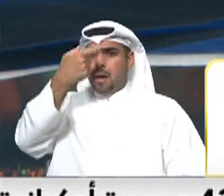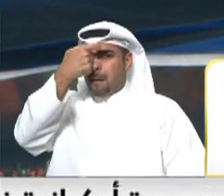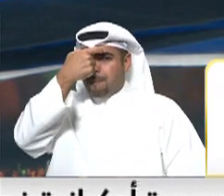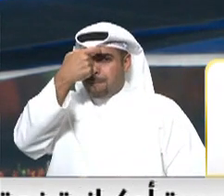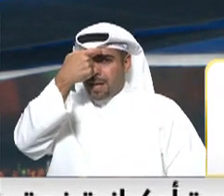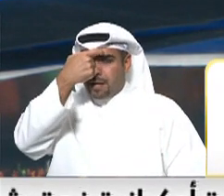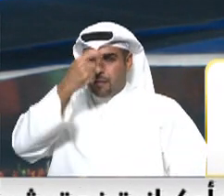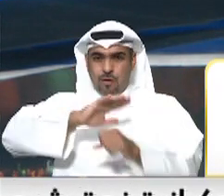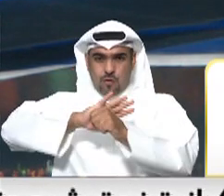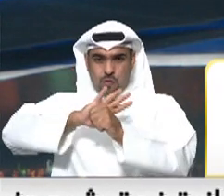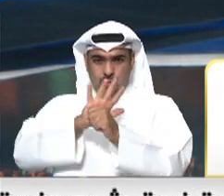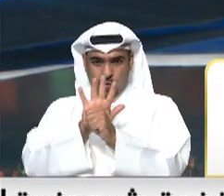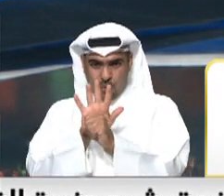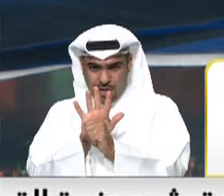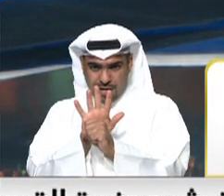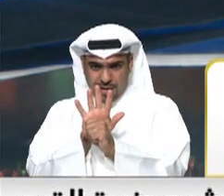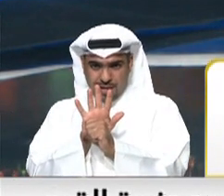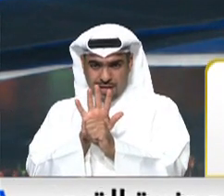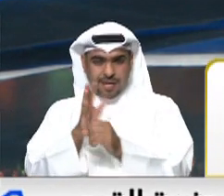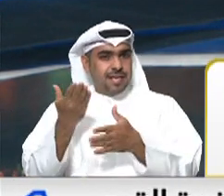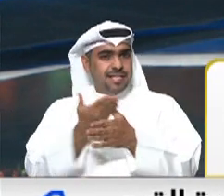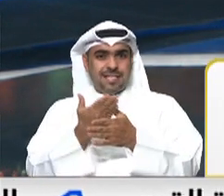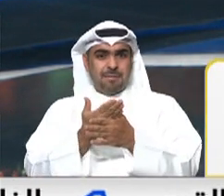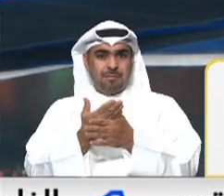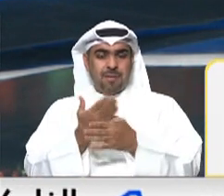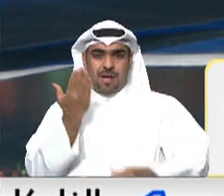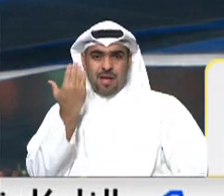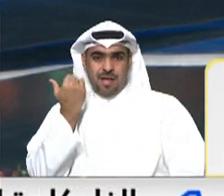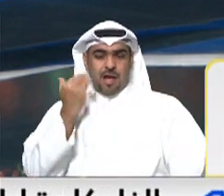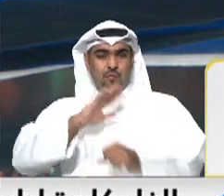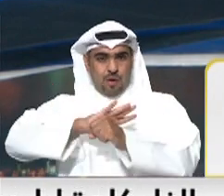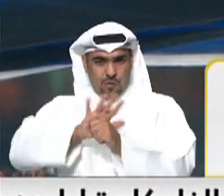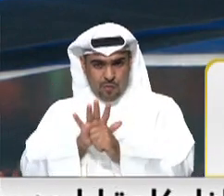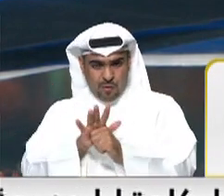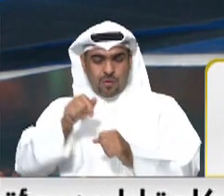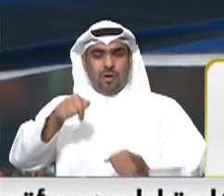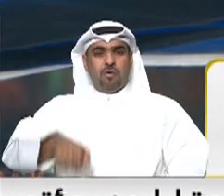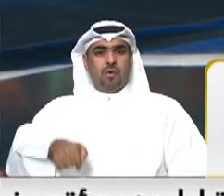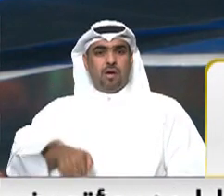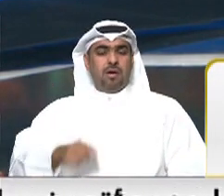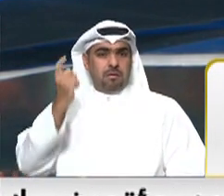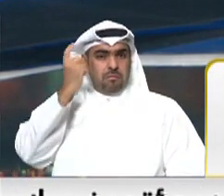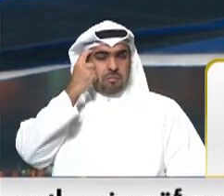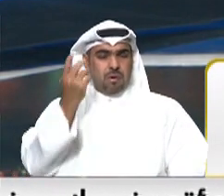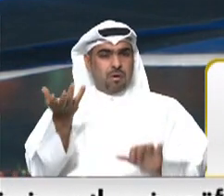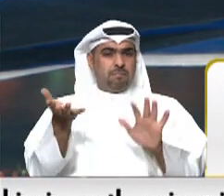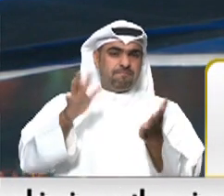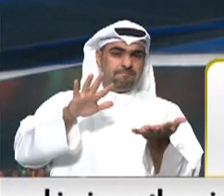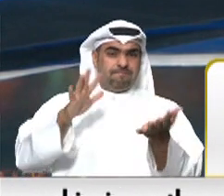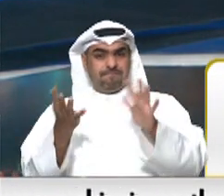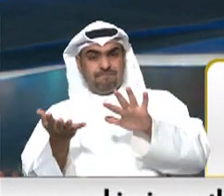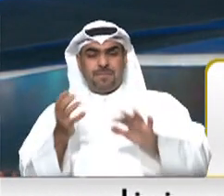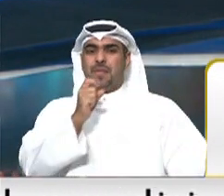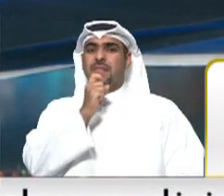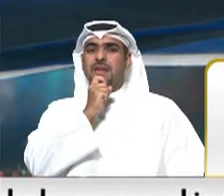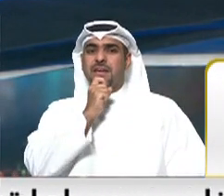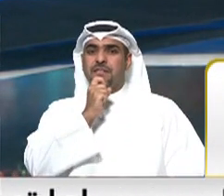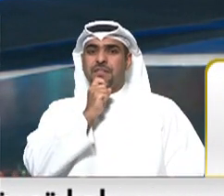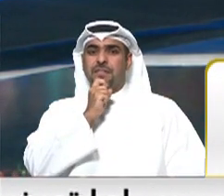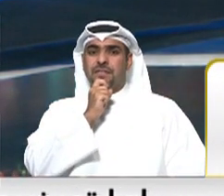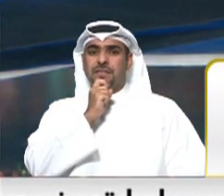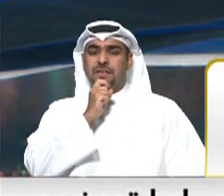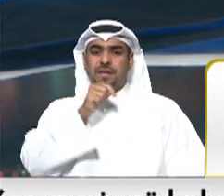حملته مؤقتا وذلك جراء اصابته بفيروس كورونا جاء ذلك في وقت كثفت فيه